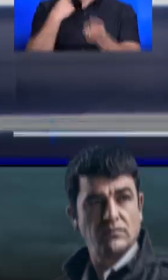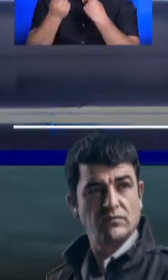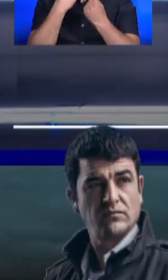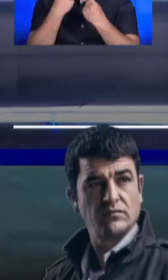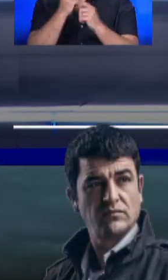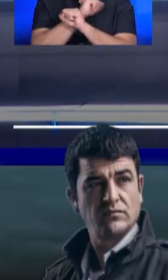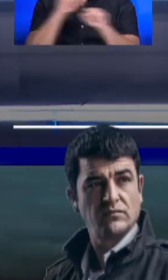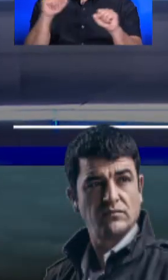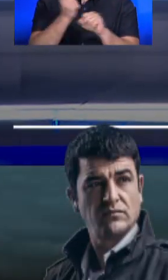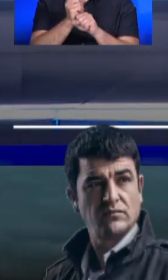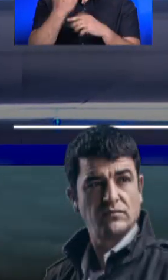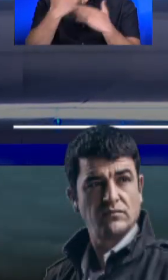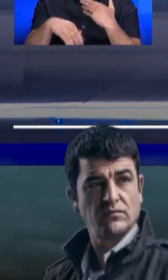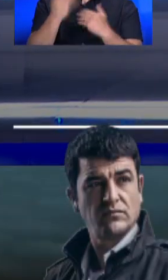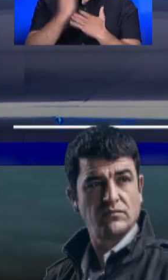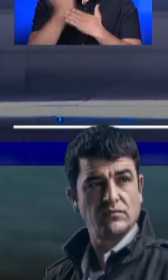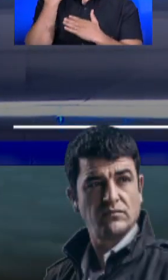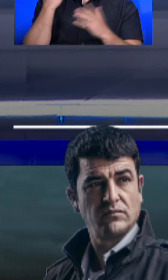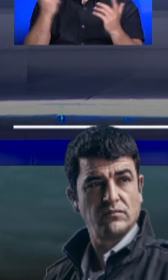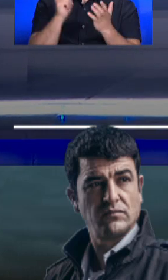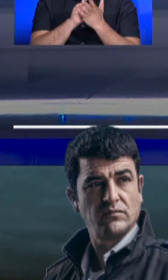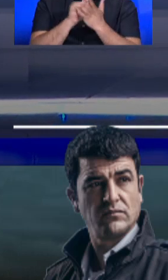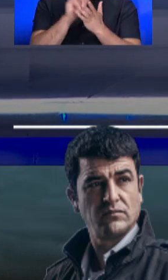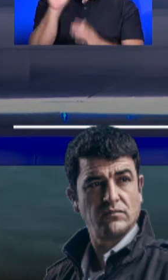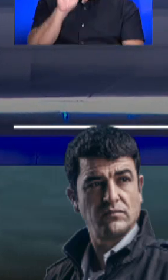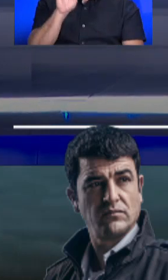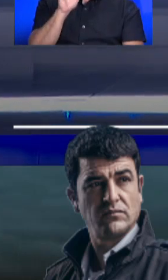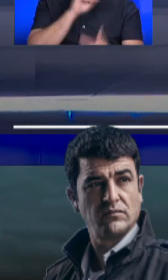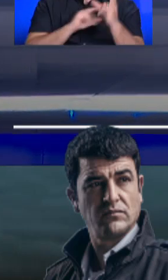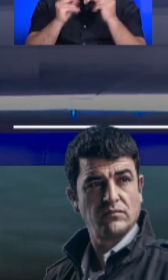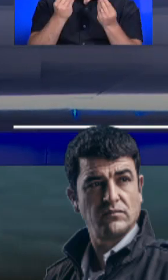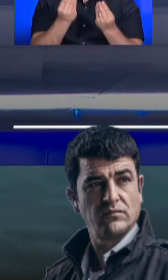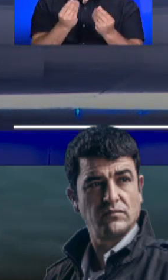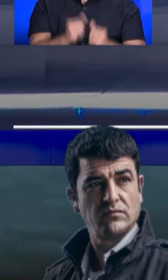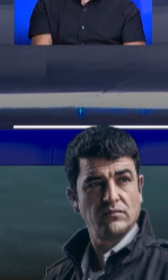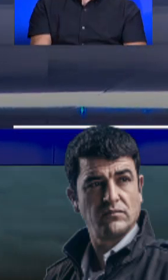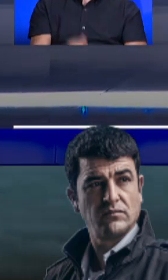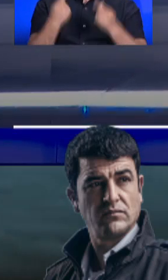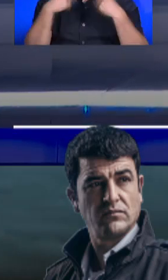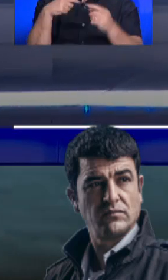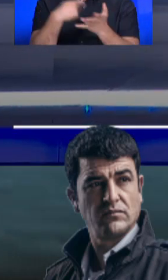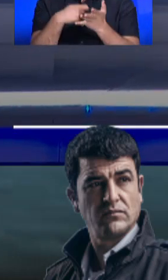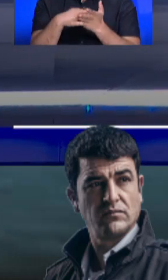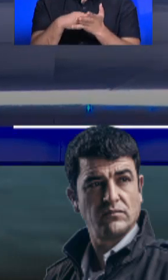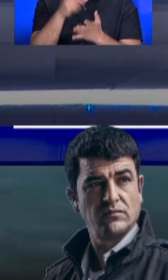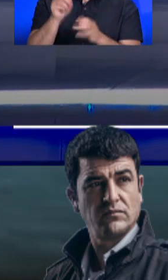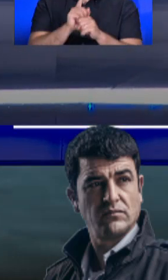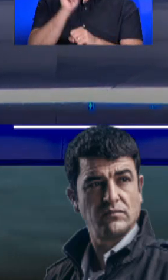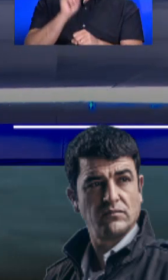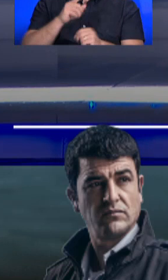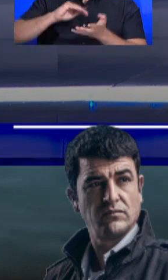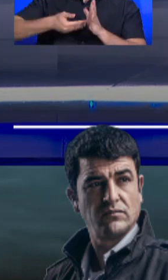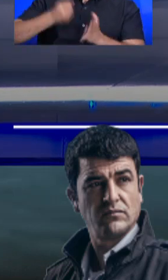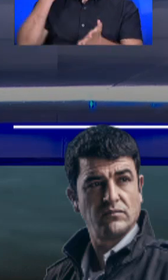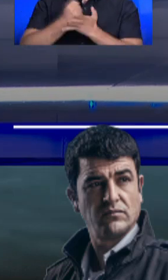שהתפוצץ ברגע האחרון עד לפני מסיבת העיתונאים של נתניהו, עוד נדבר על זה תכף. כרגע ועדת הכספים צריכה לאשר